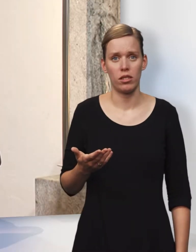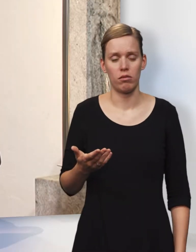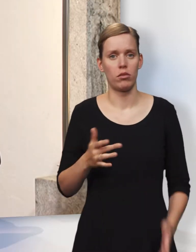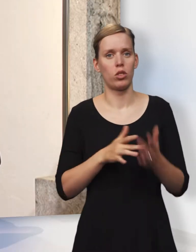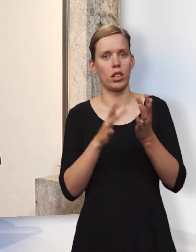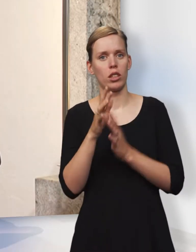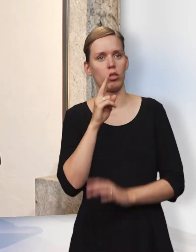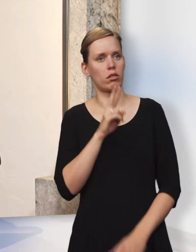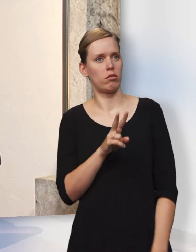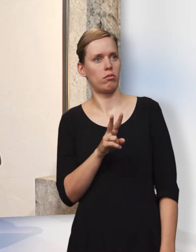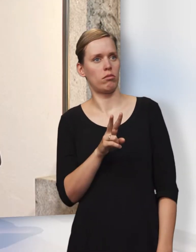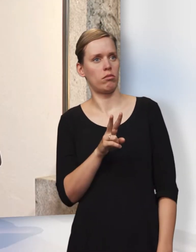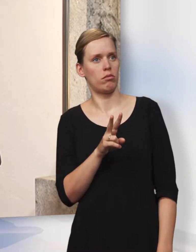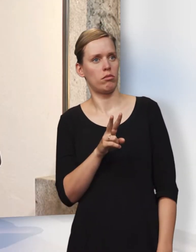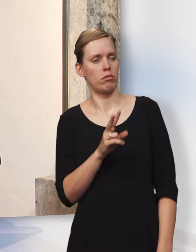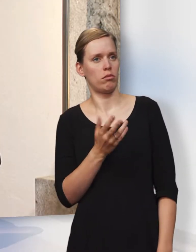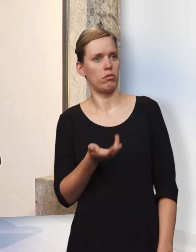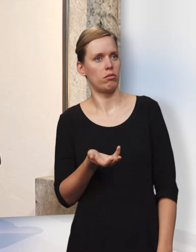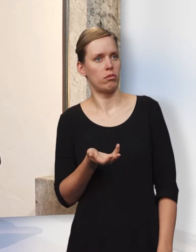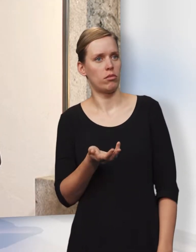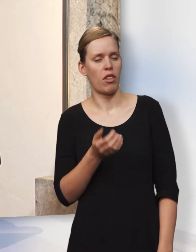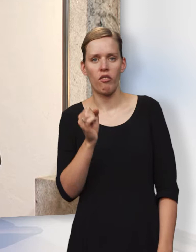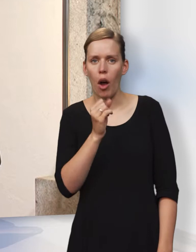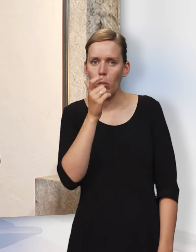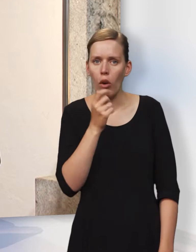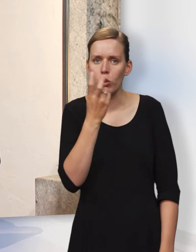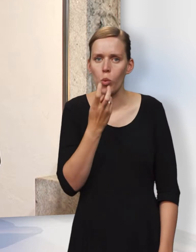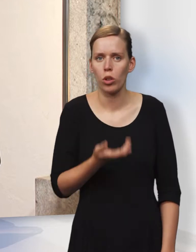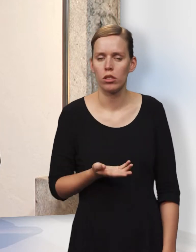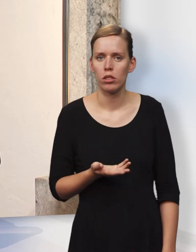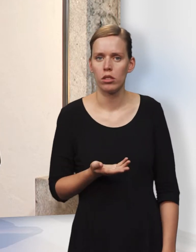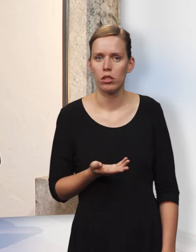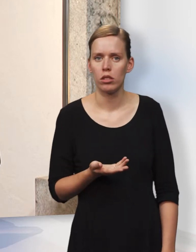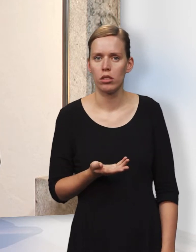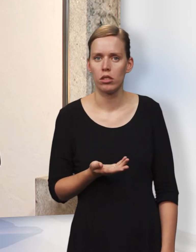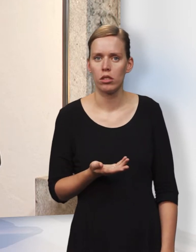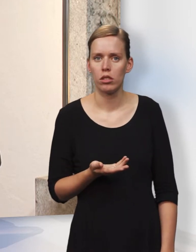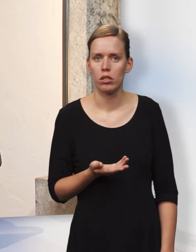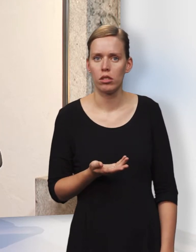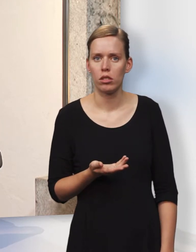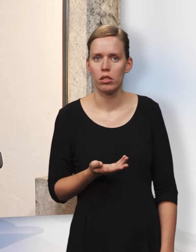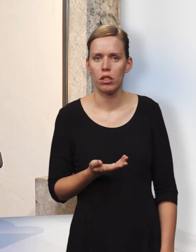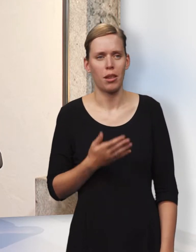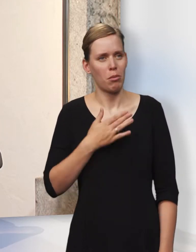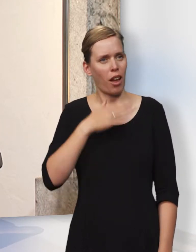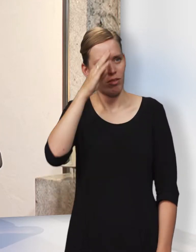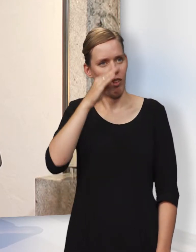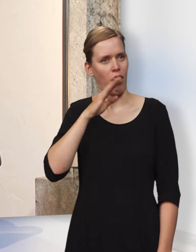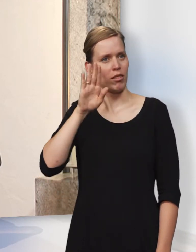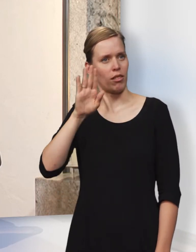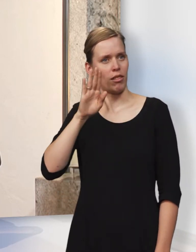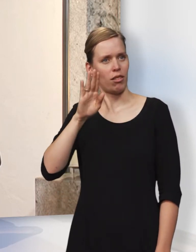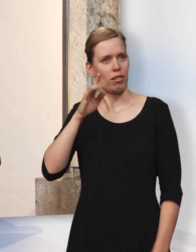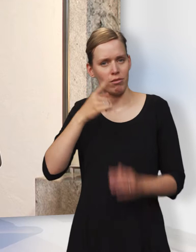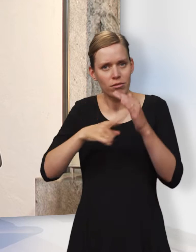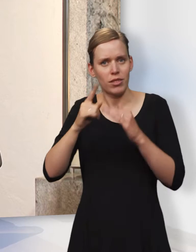Und er sprach zu ihnen: Warum habt ihr mich gesucht? Wisst ihr nicht, dass ich sein muss in dem,